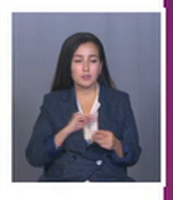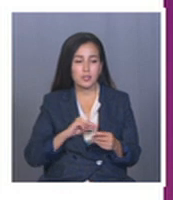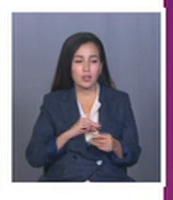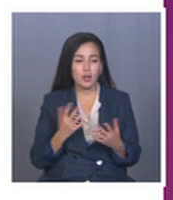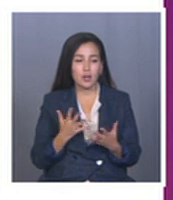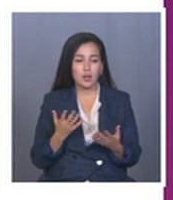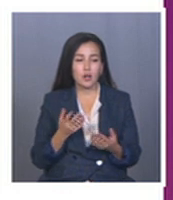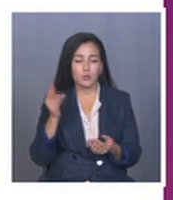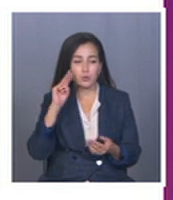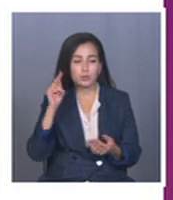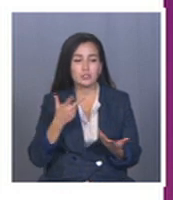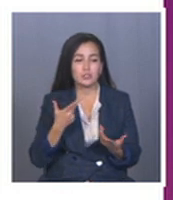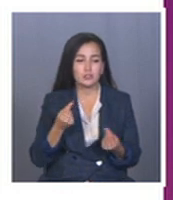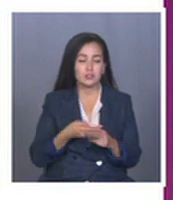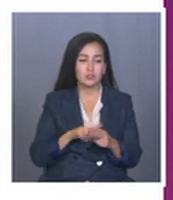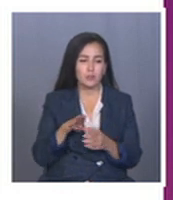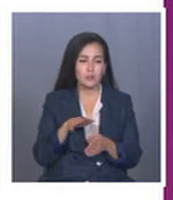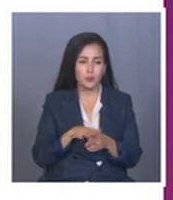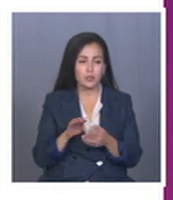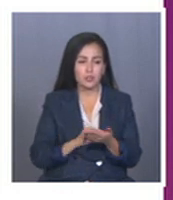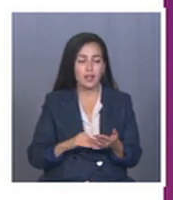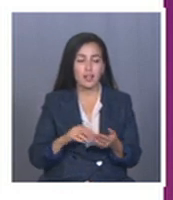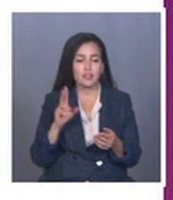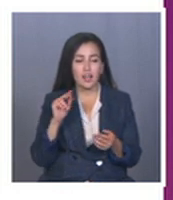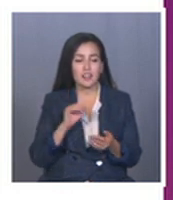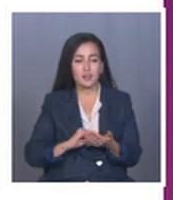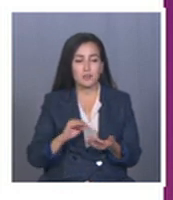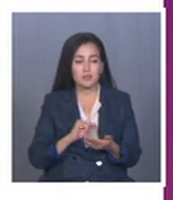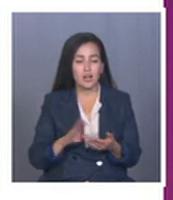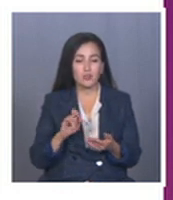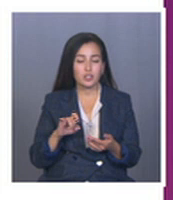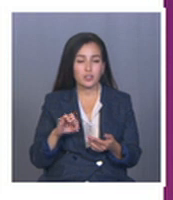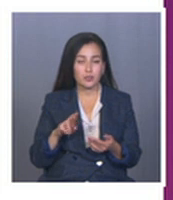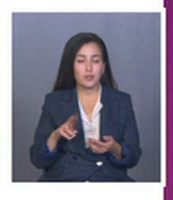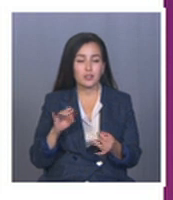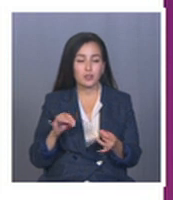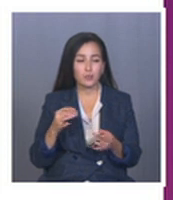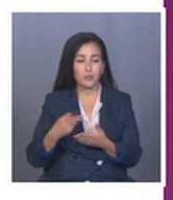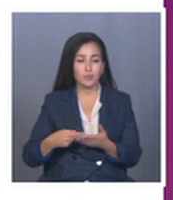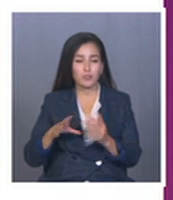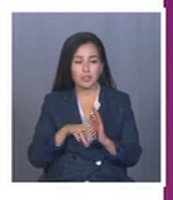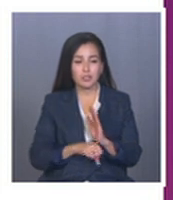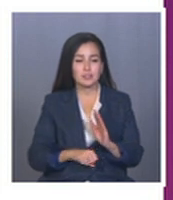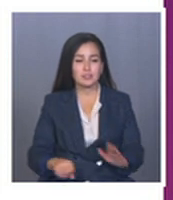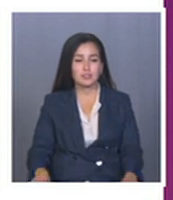учебы, адрес проживания, дата написания автобиографии и подпись автора.